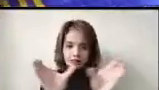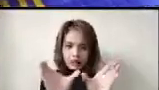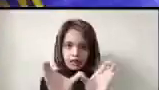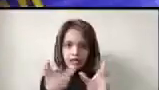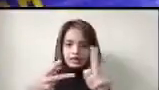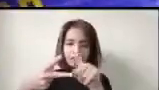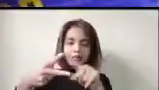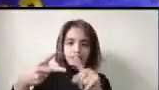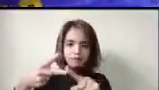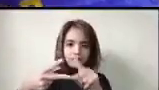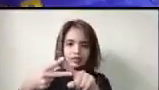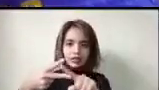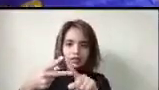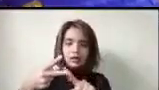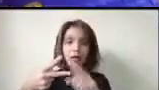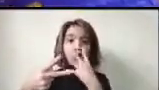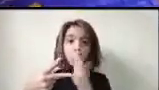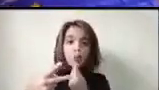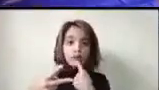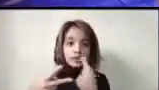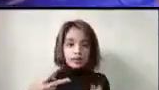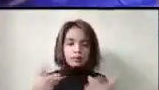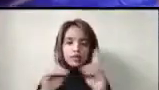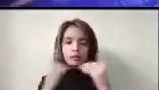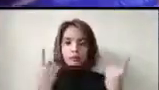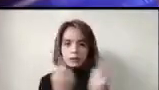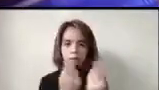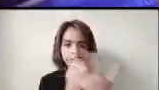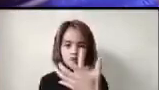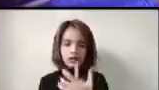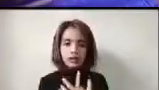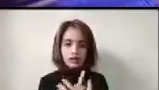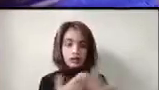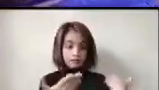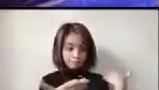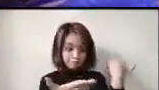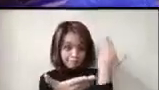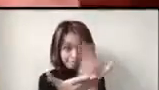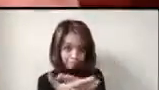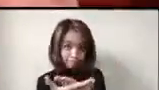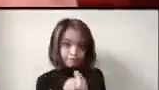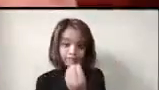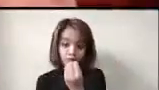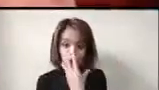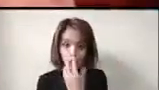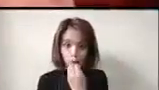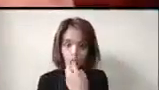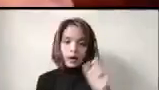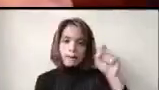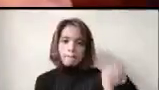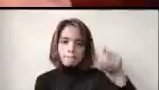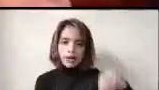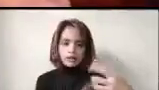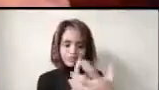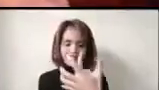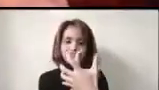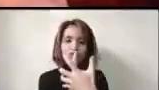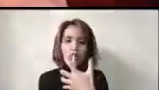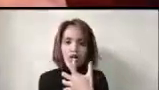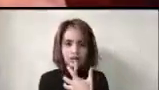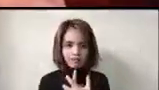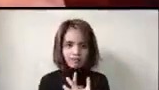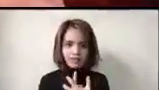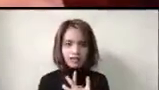Nadepensa ng dating Olympian at human fighter na si Yordenis Ugas ang kanyang WBA Super Welterweight title nang talunin niya via unanimous decision